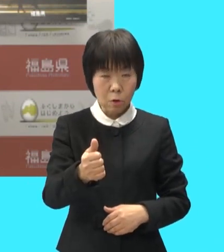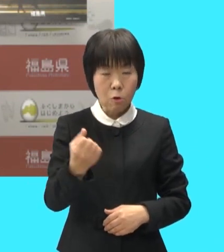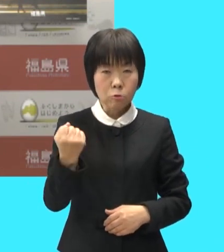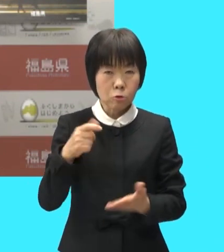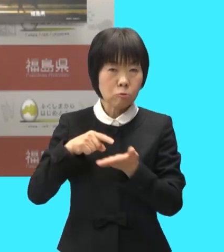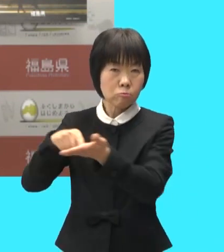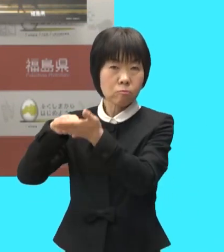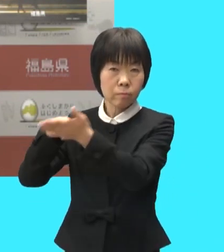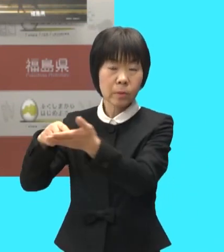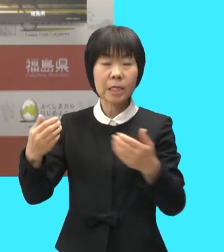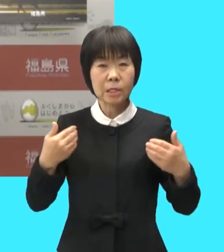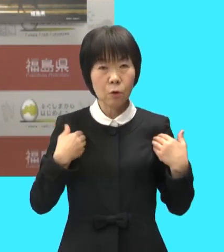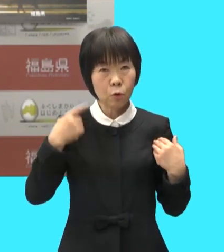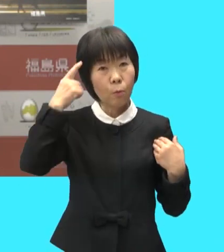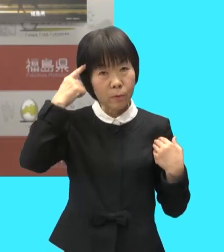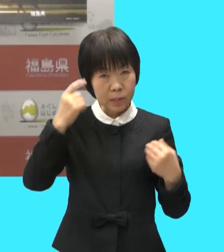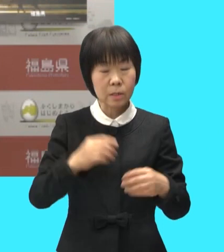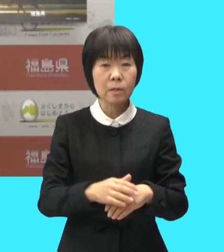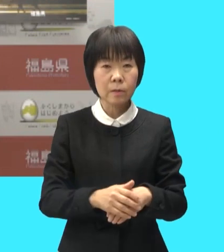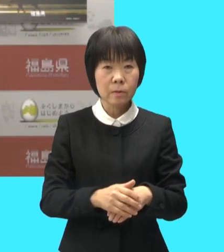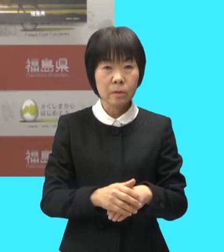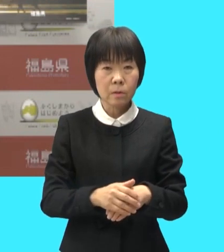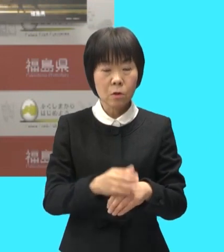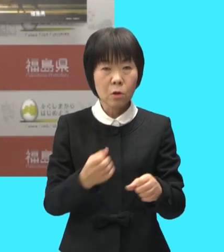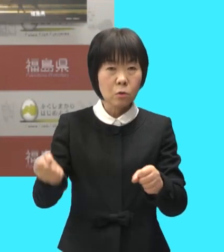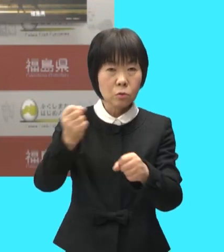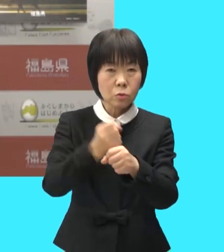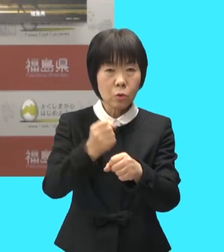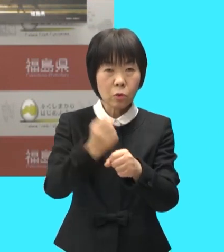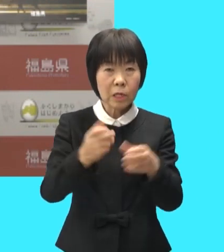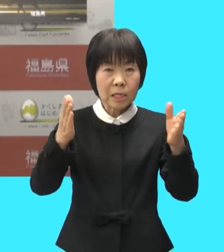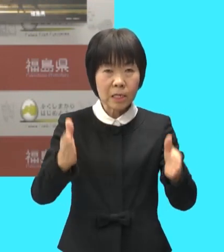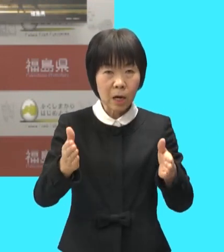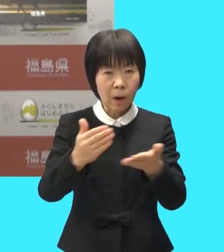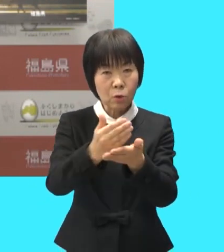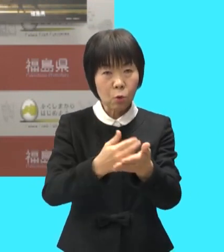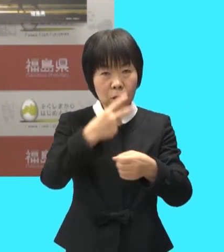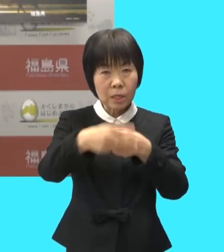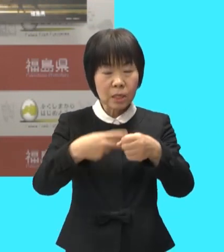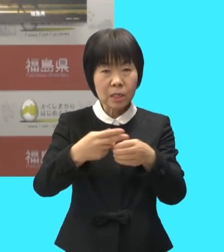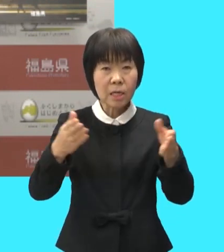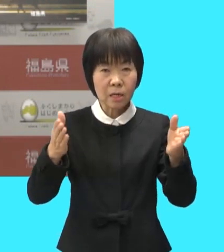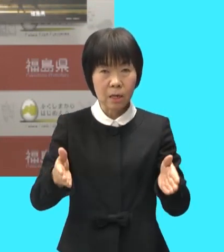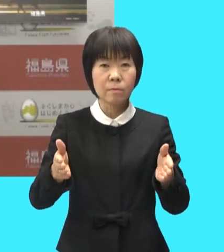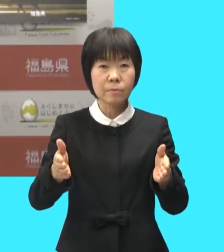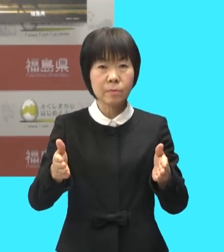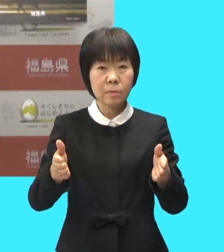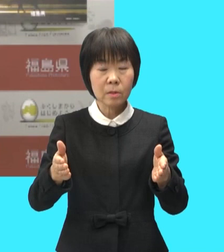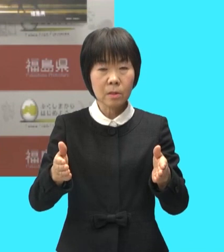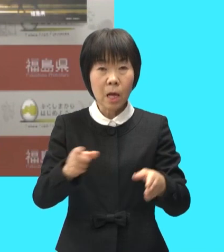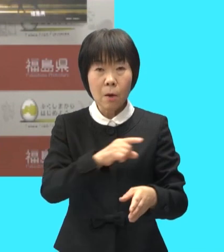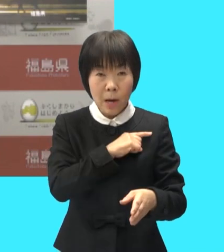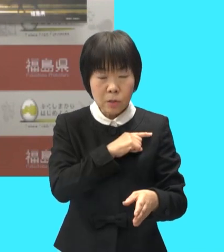訴えていかなければいけないと思います。復興創生期間は2年余りを残すこととなりました。ま